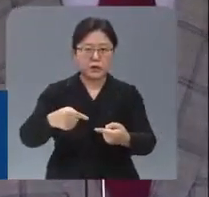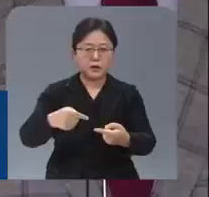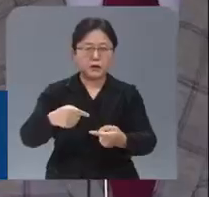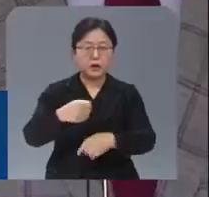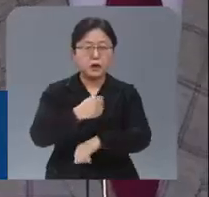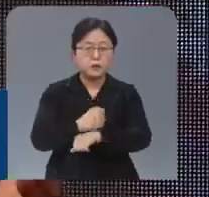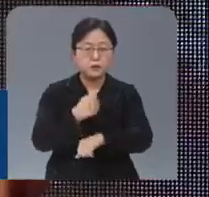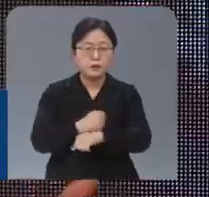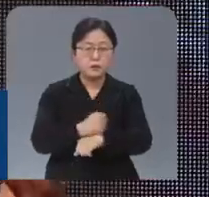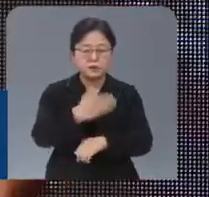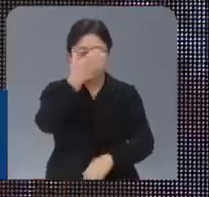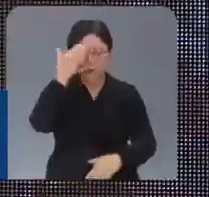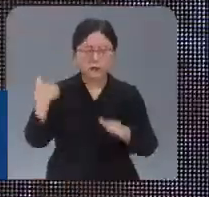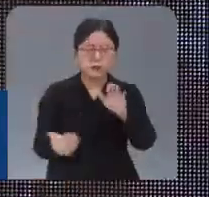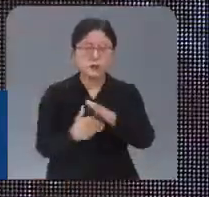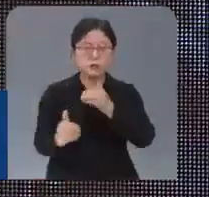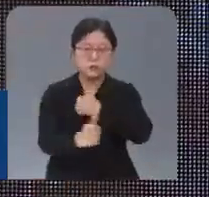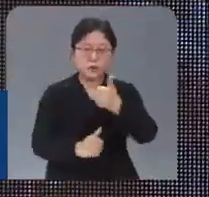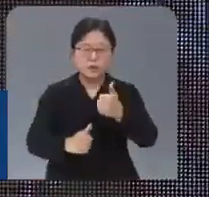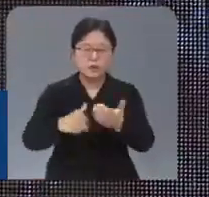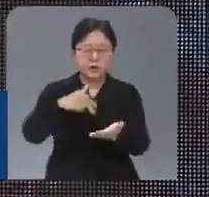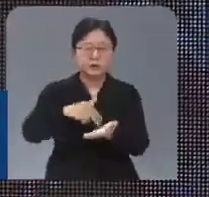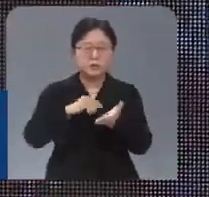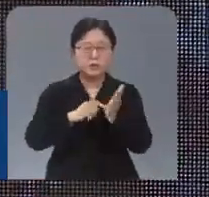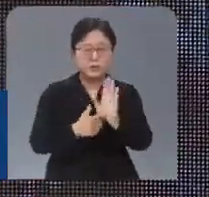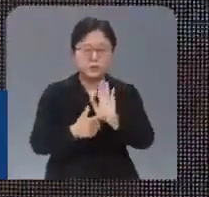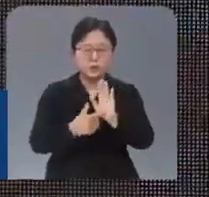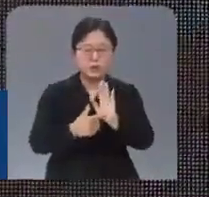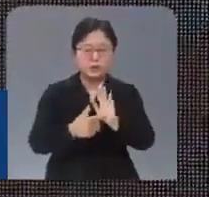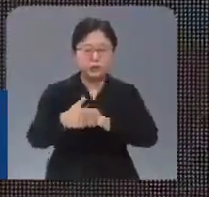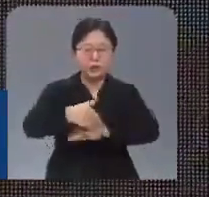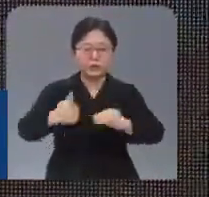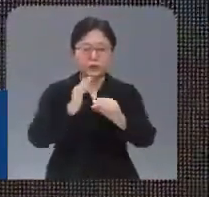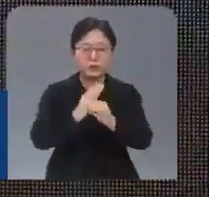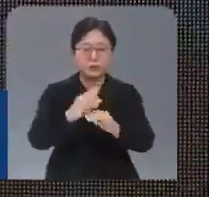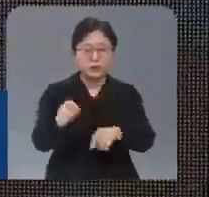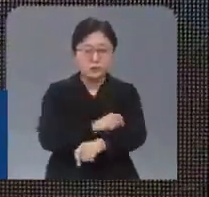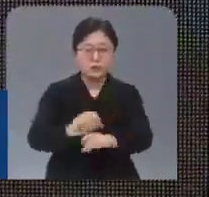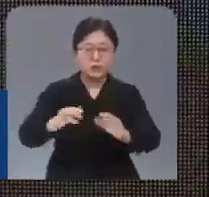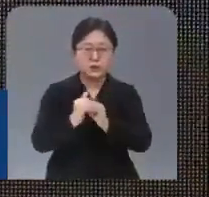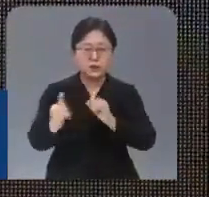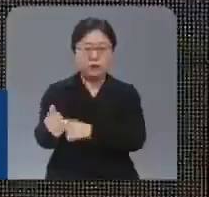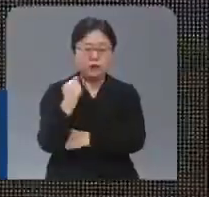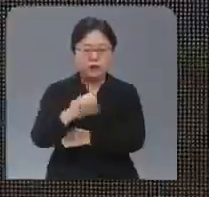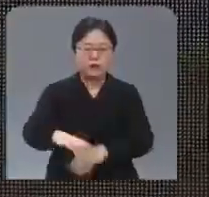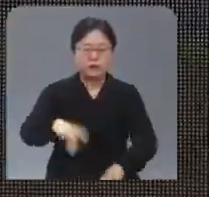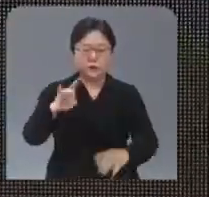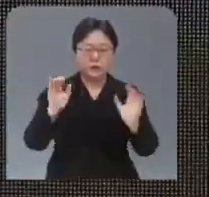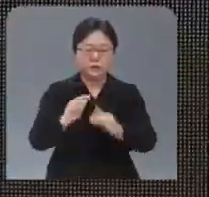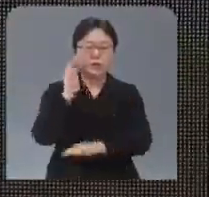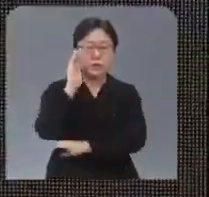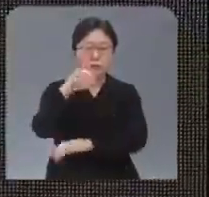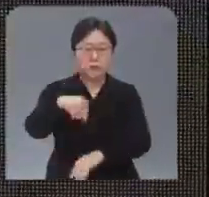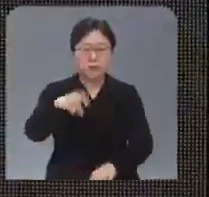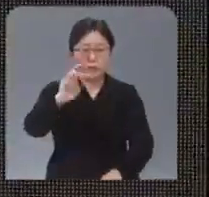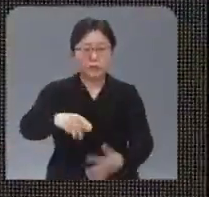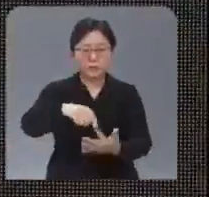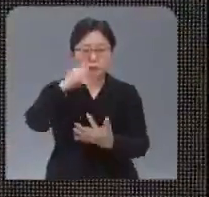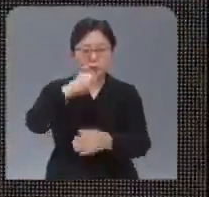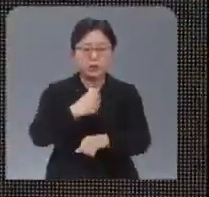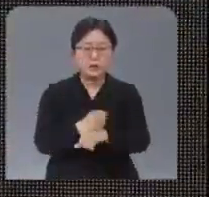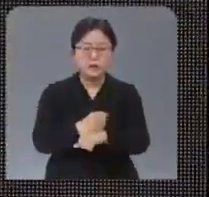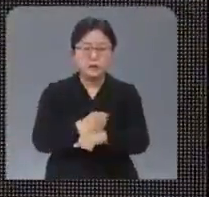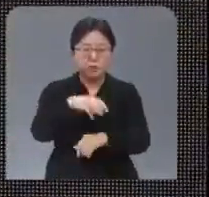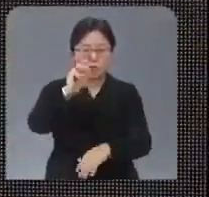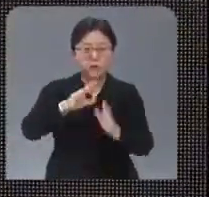예정이고 청년 최고위원 후보자들의 전경 발표도 진행한다고 밝혔습니다 특히 국민의 힘이 첫 합동 연설회 장소로 광주 를 선택하면서